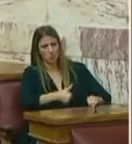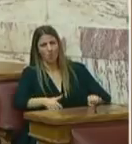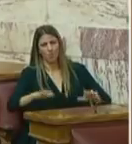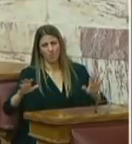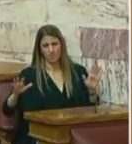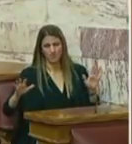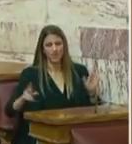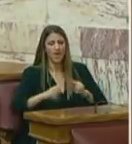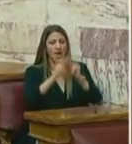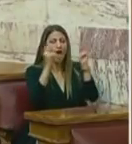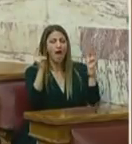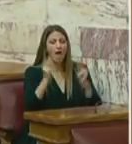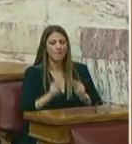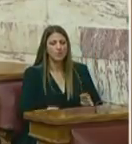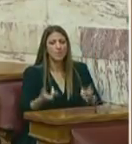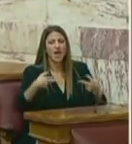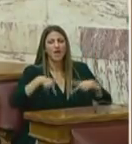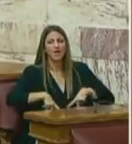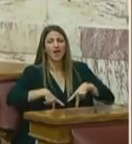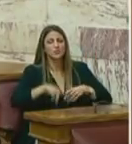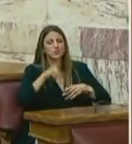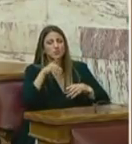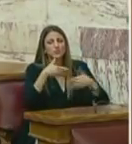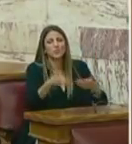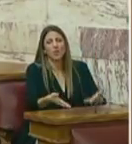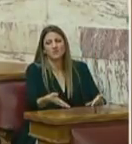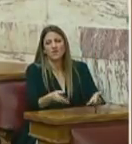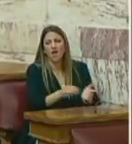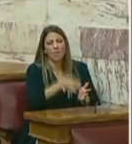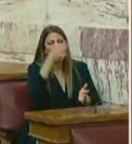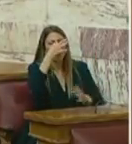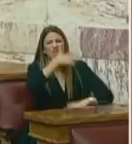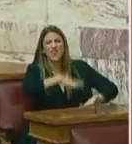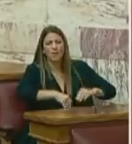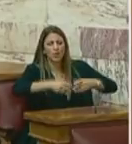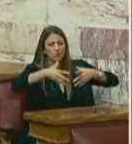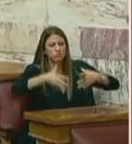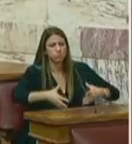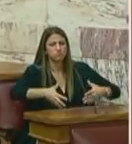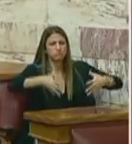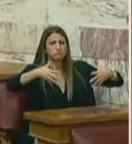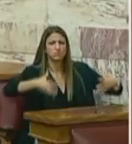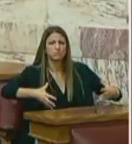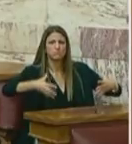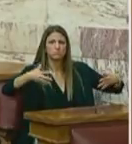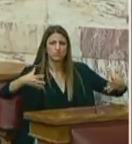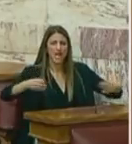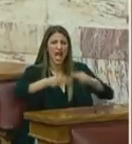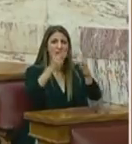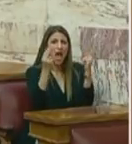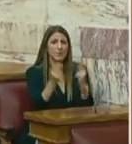δημιουργήθηκε ένα τερατώδε σύστημα διαπλοκής και διαφθοράς που συνέβαλε καθοριστικά στη χρεοκοπία της χώρας.